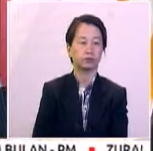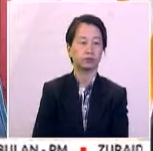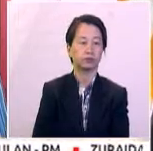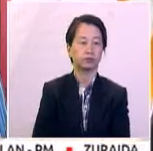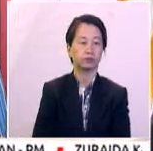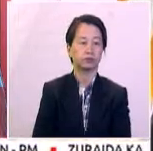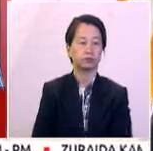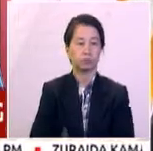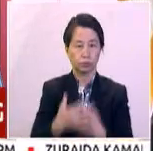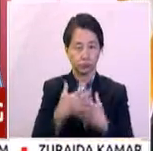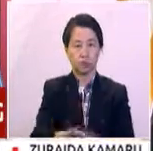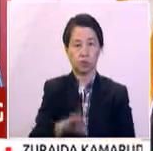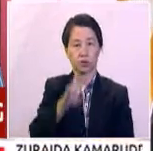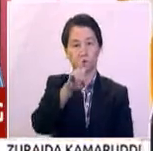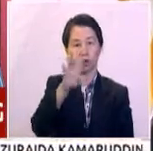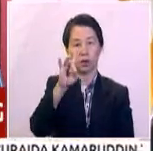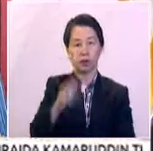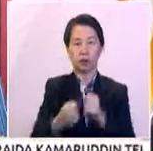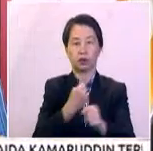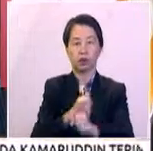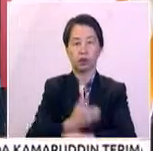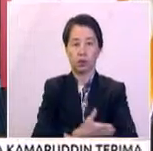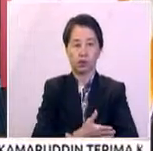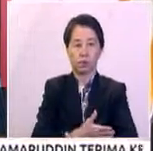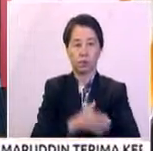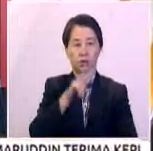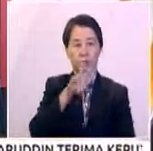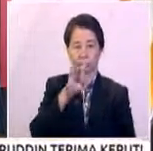dah 28 tahun dah umur dia.